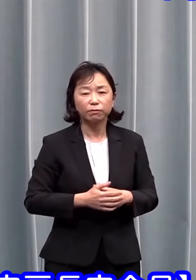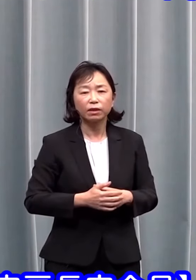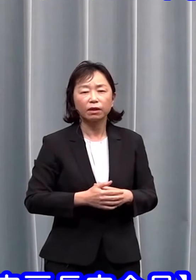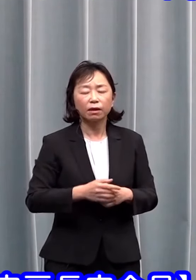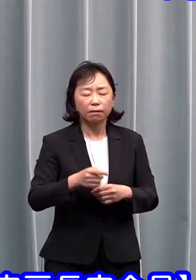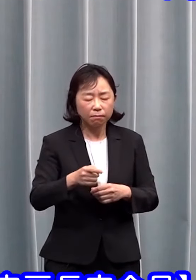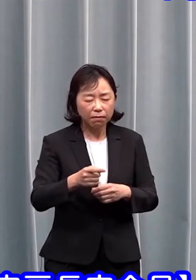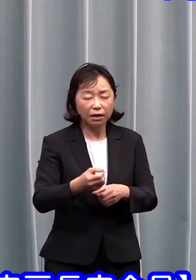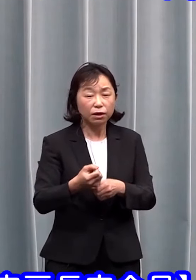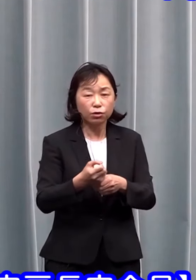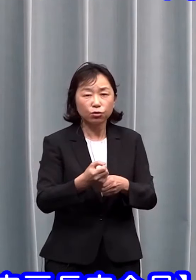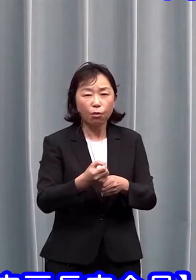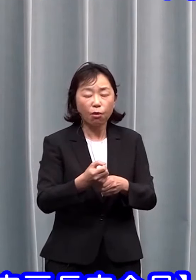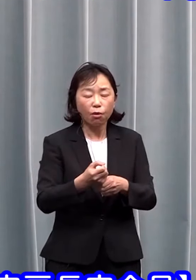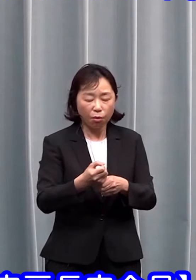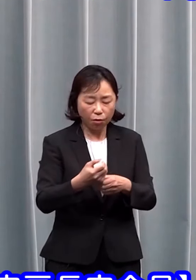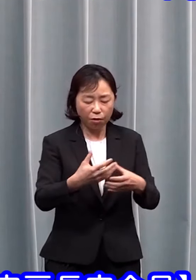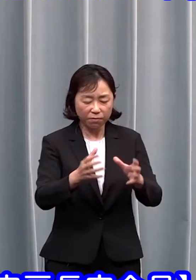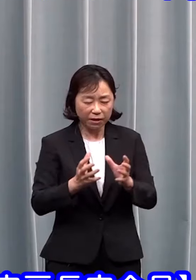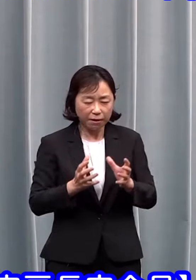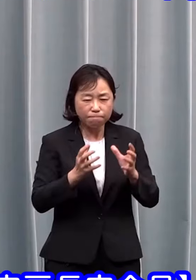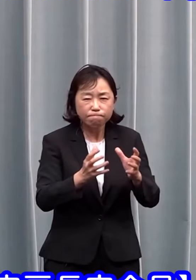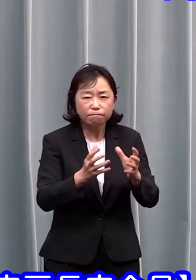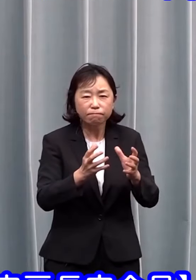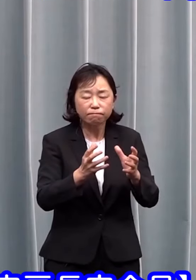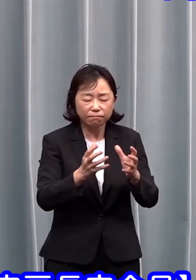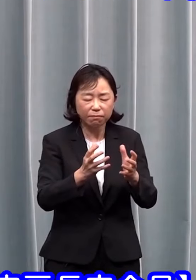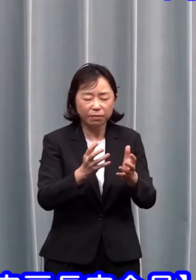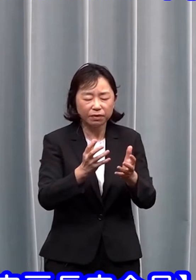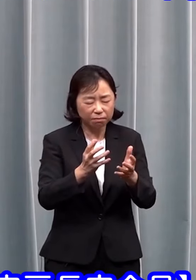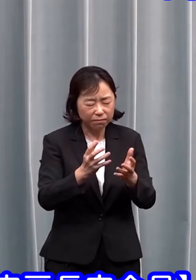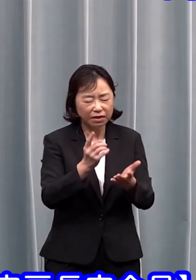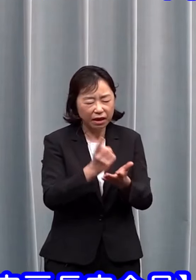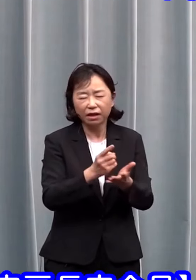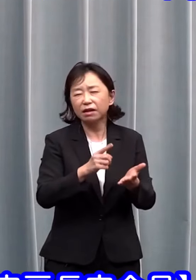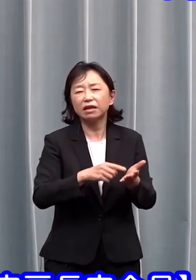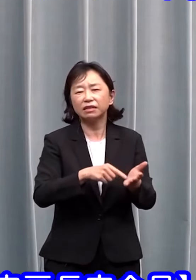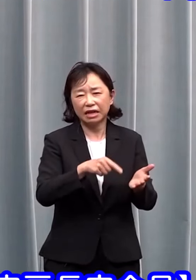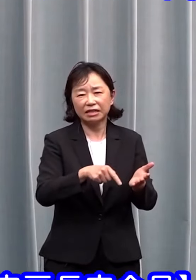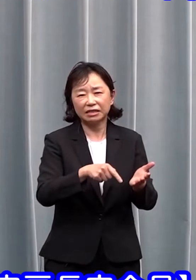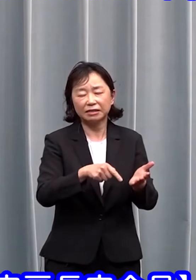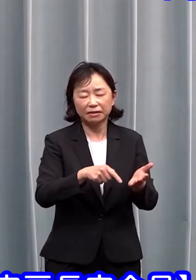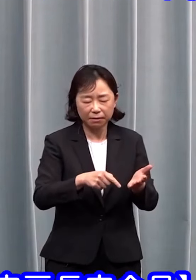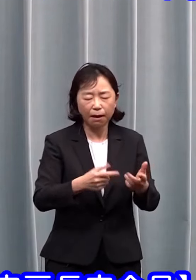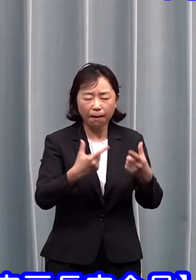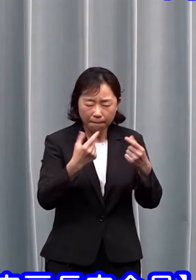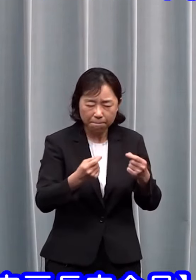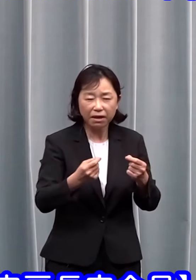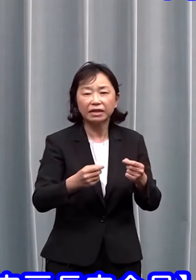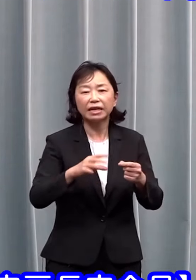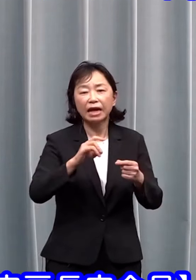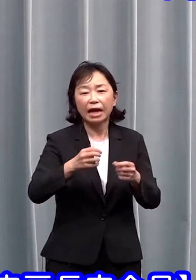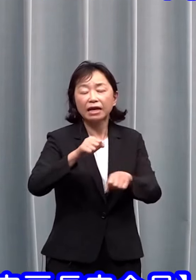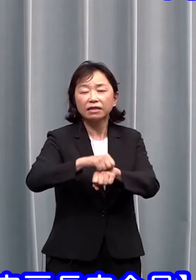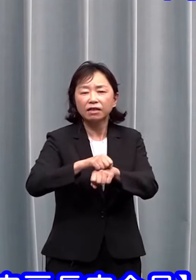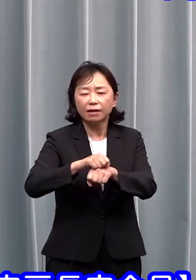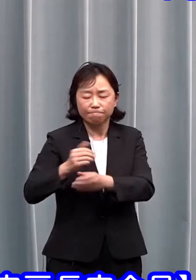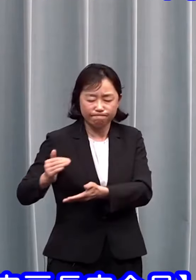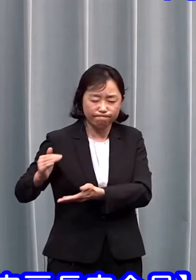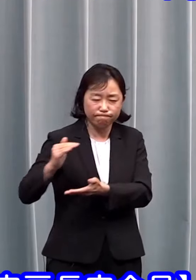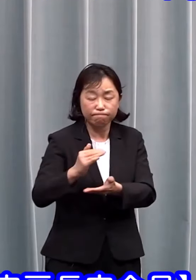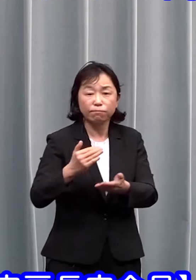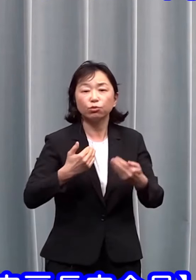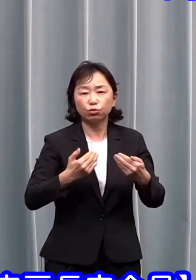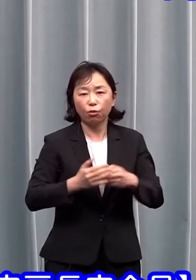に不十分な、当日、1日2日の支援が機材が数十キロしか運べなかったということです。で改めて自衛